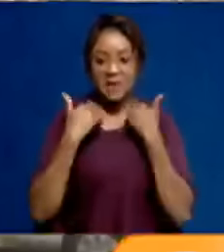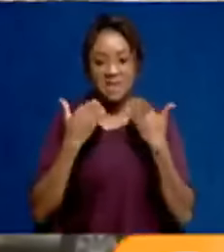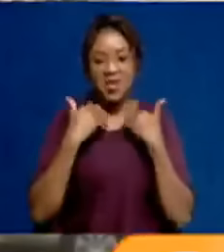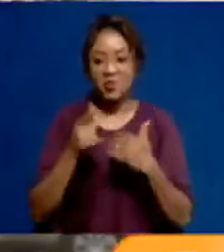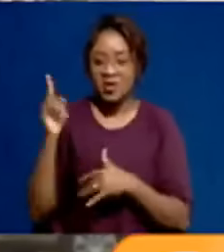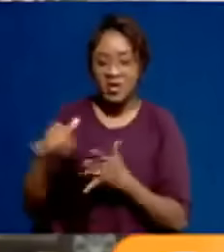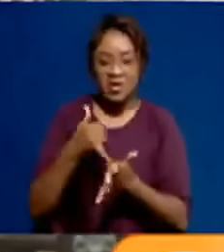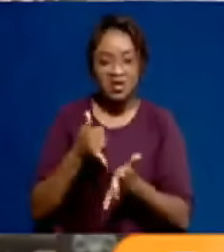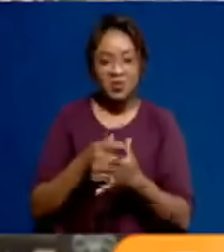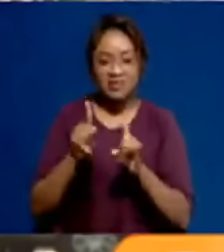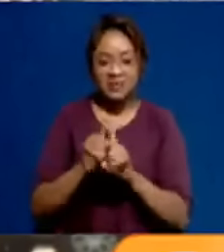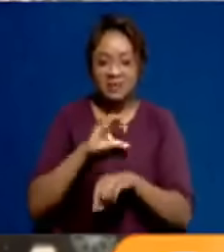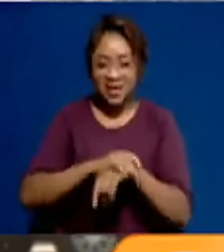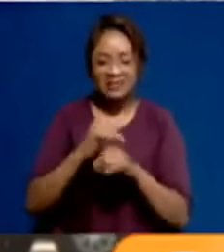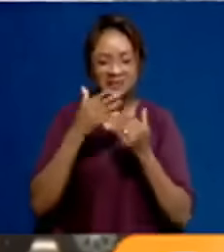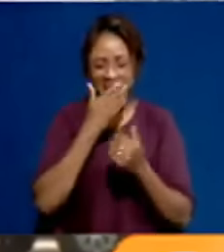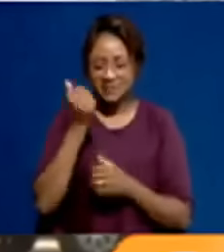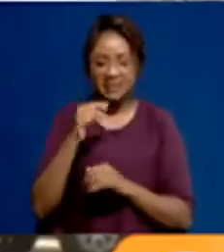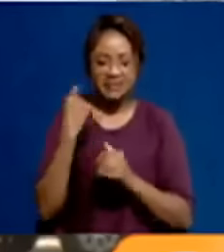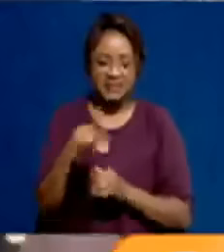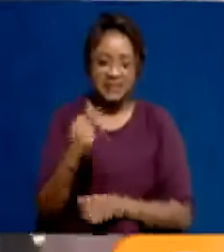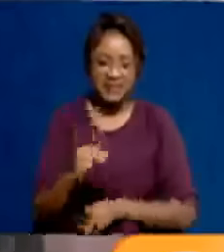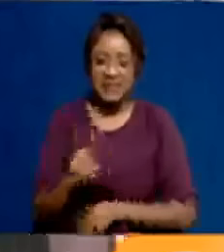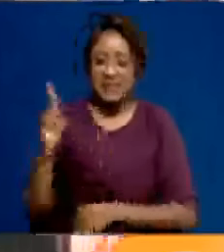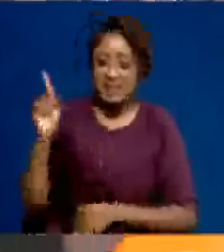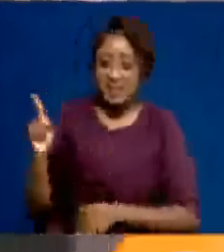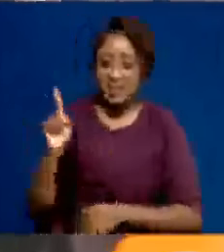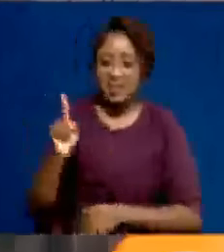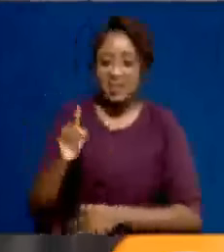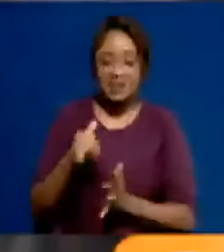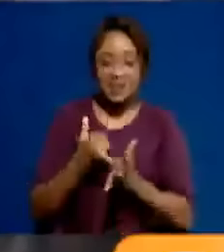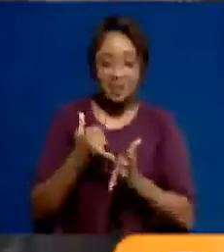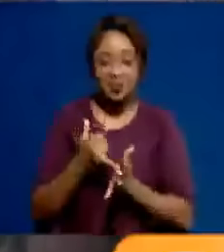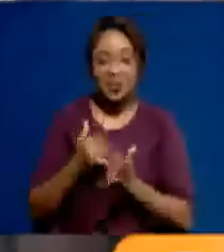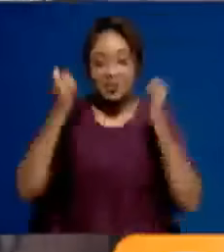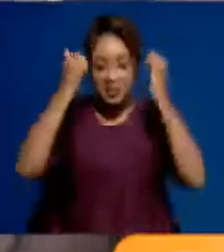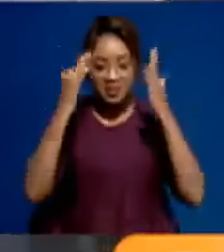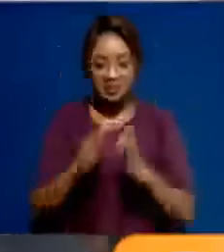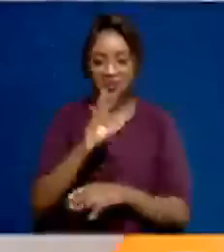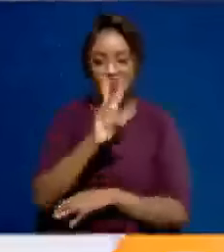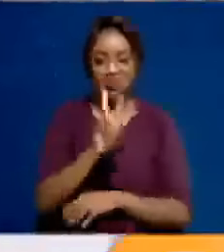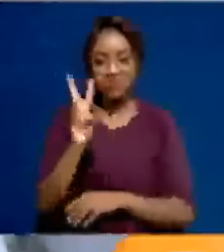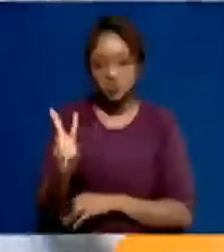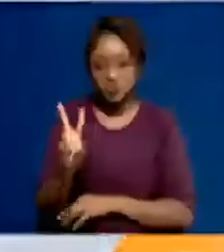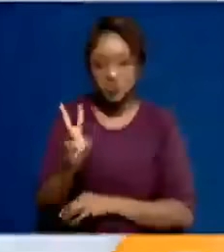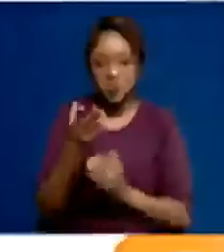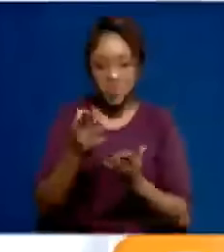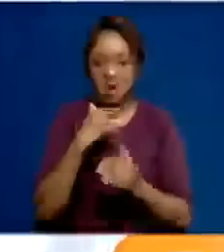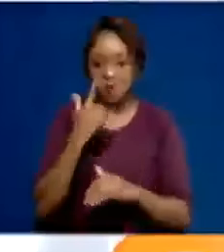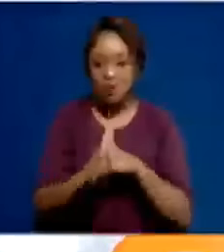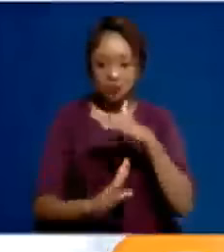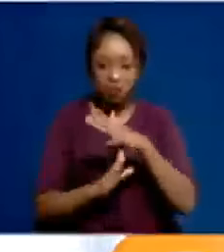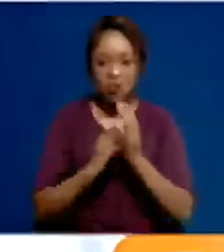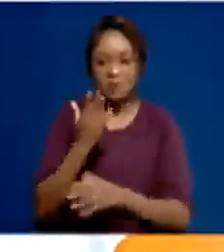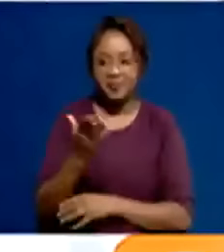miongoni mwa wale walioandikisha matokeo bora. Muriki alikuwa miongoni mwa wanafunzi 22 katika shule